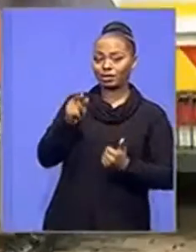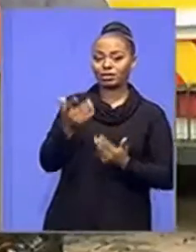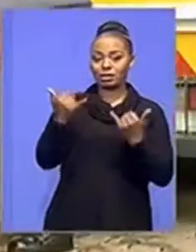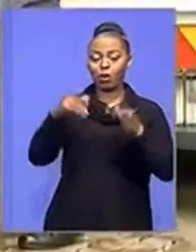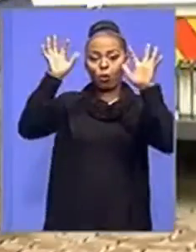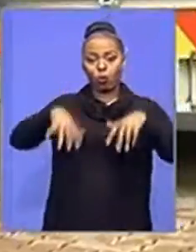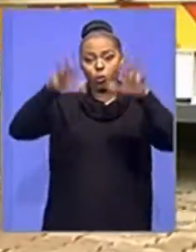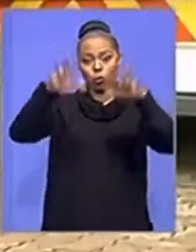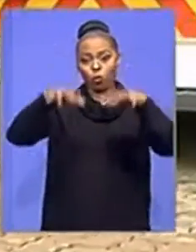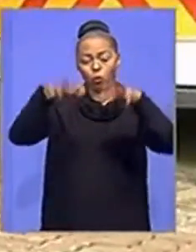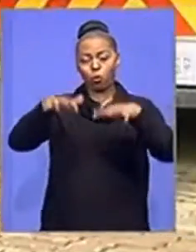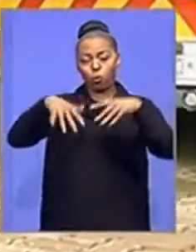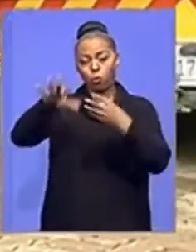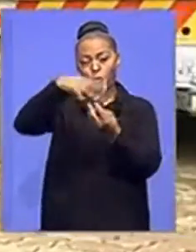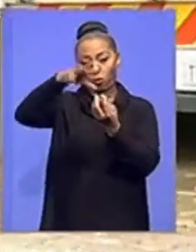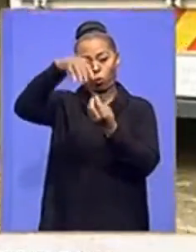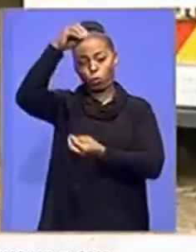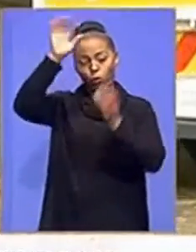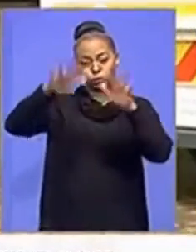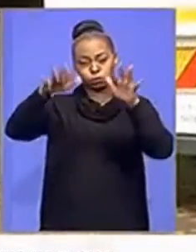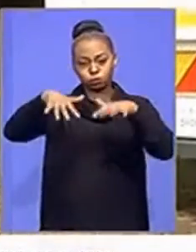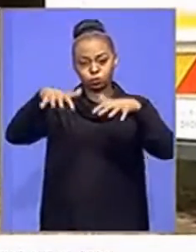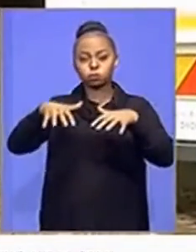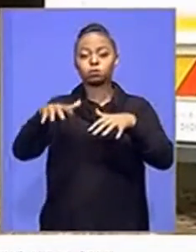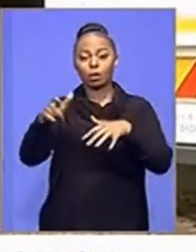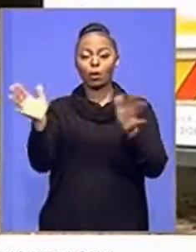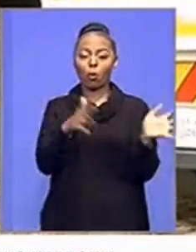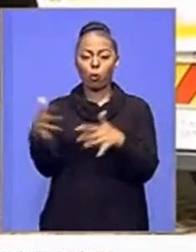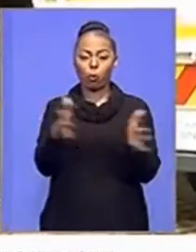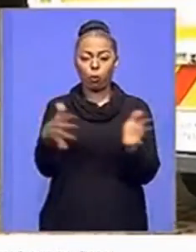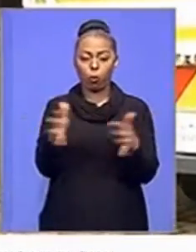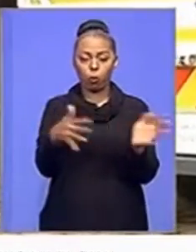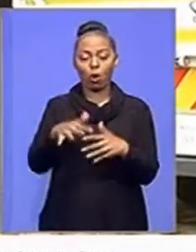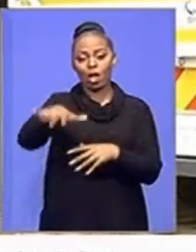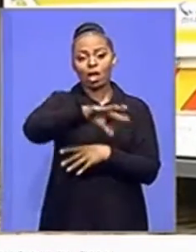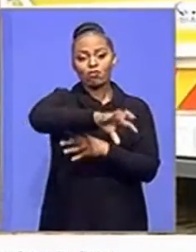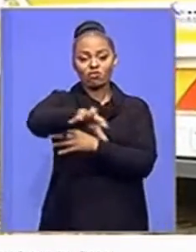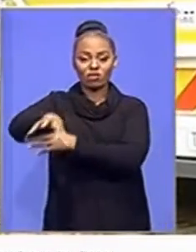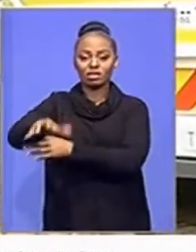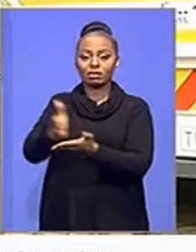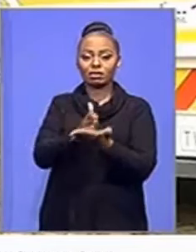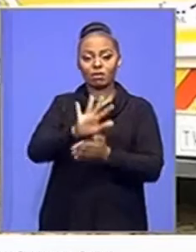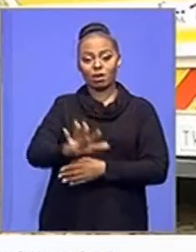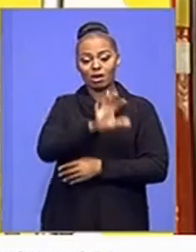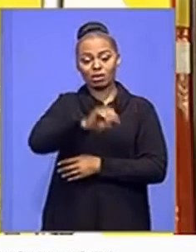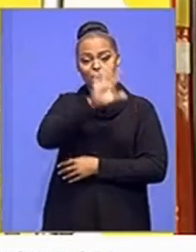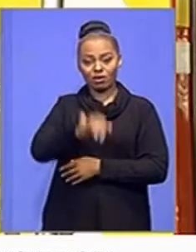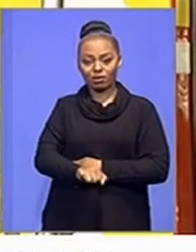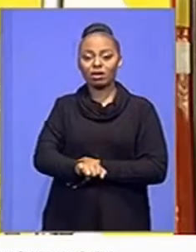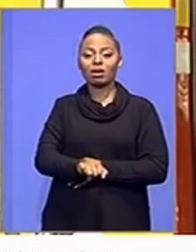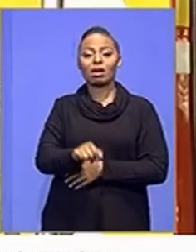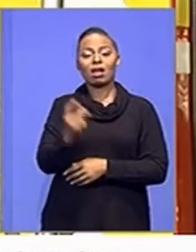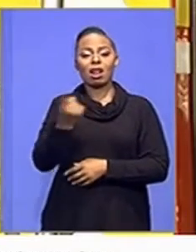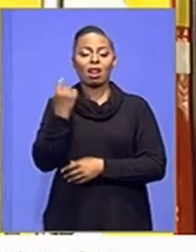le merwalela kgotsa merwalela e re itemogelang yona mo diporofenseng tse dingwe tsa Aforika Borwa go tshwana